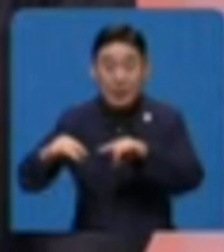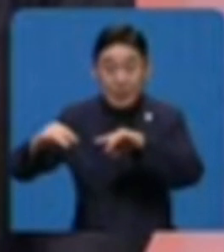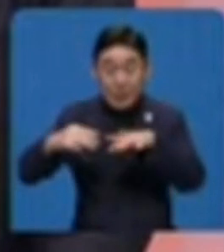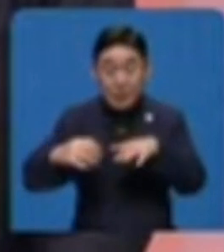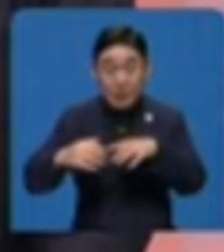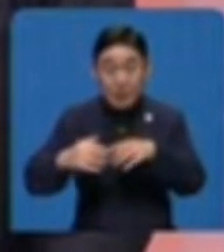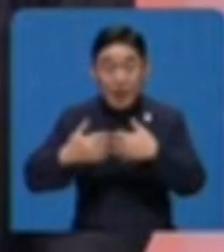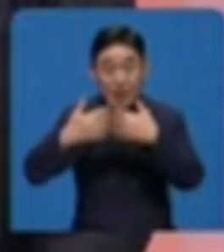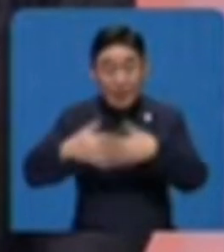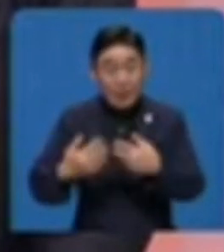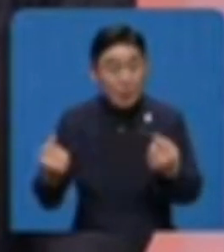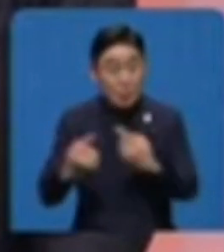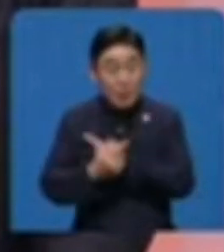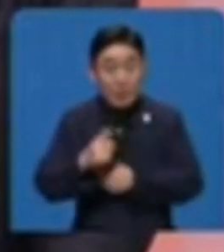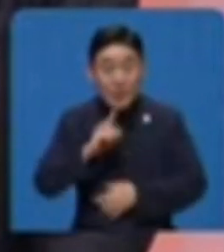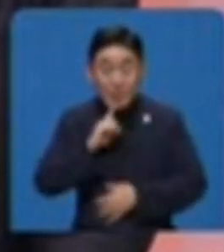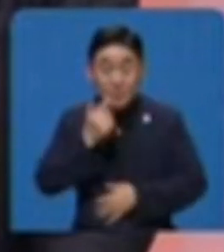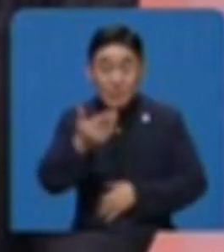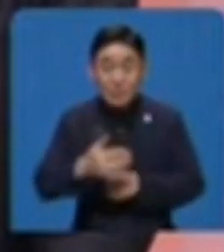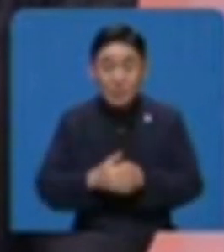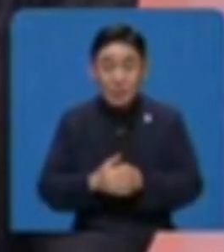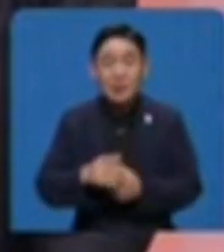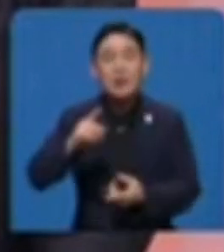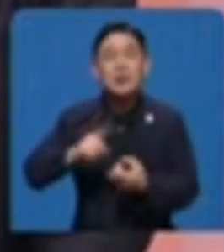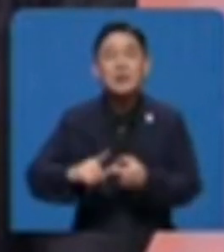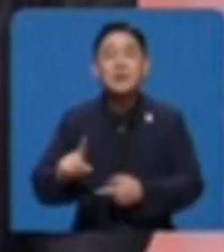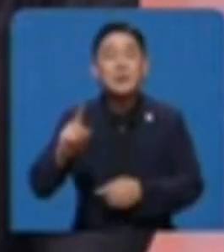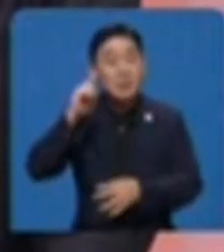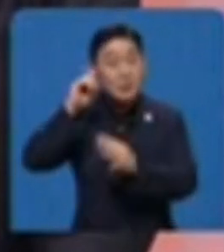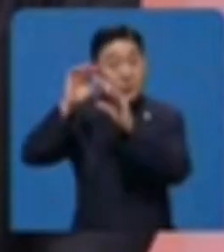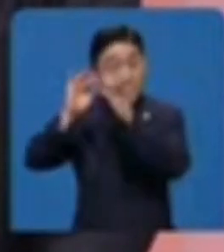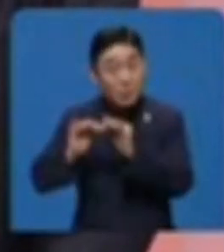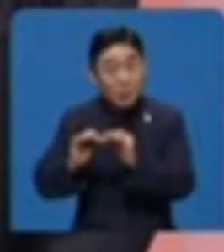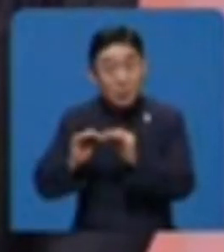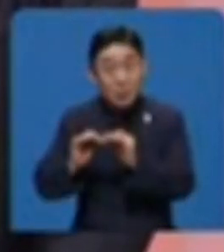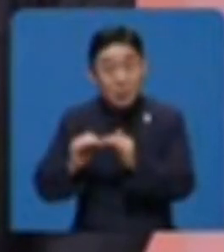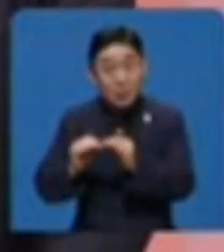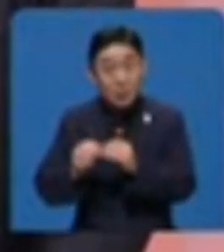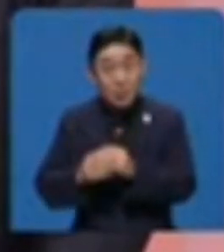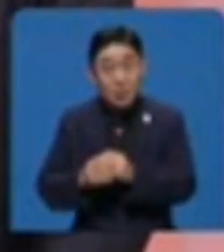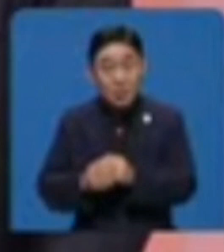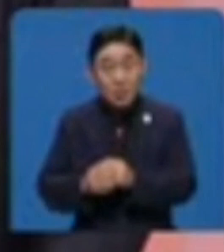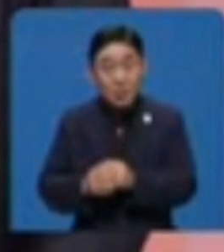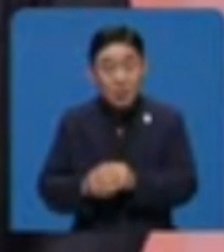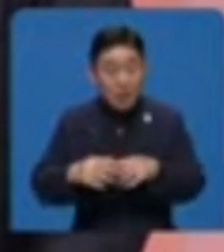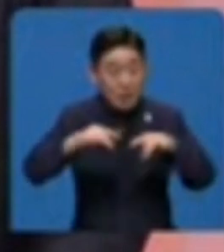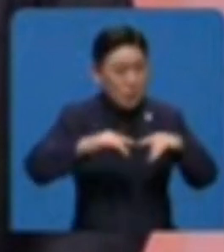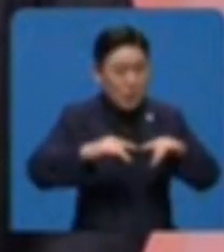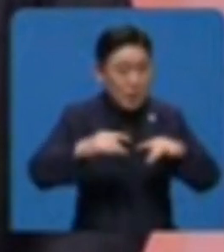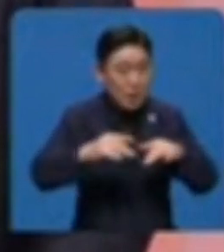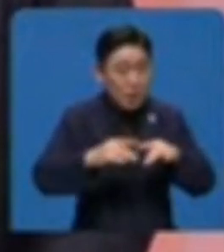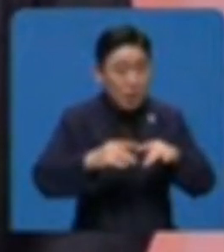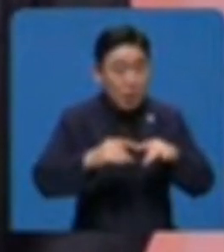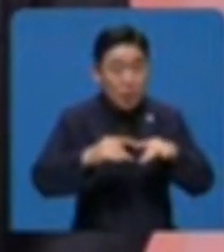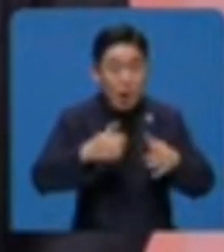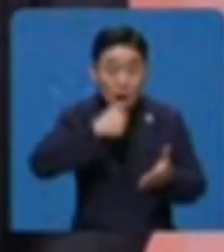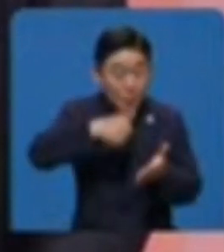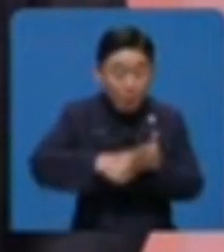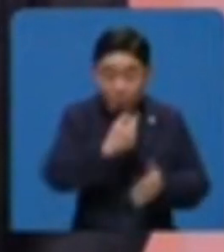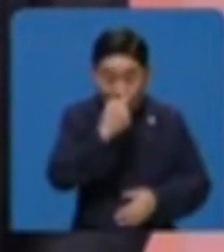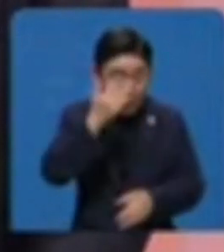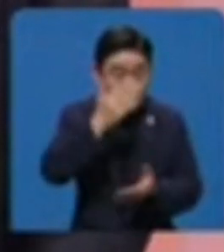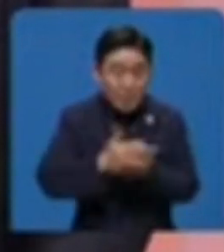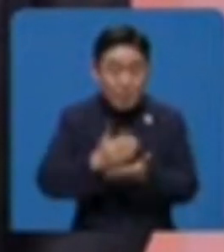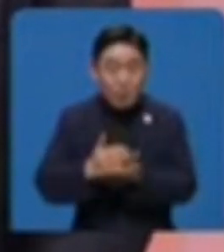것이다. 이렇게 네. 제가 이야기를 드렸는데 네. 이 부분에 관해서는 동일하시나요? 아, 전자개표를 수개표로요? 그렇죠. 지금 전자개표가